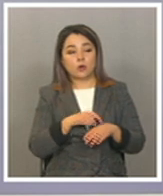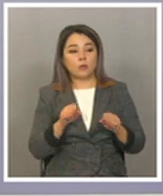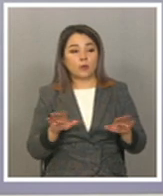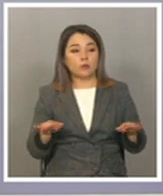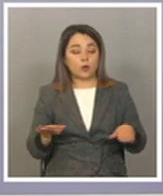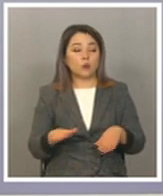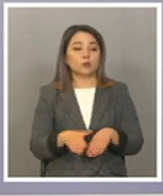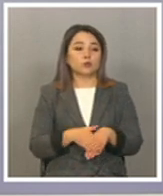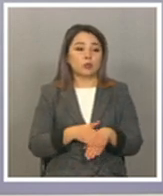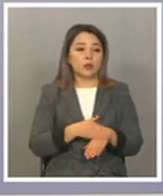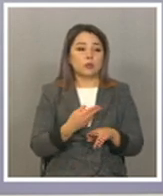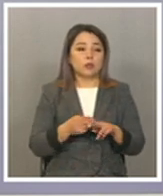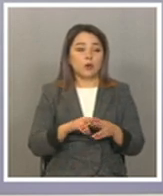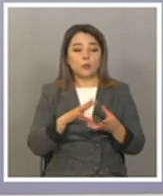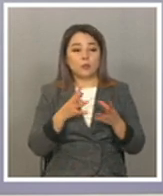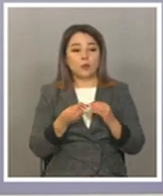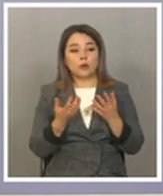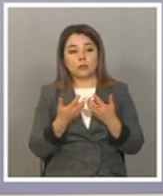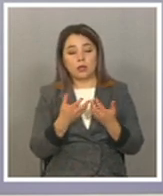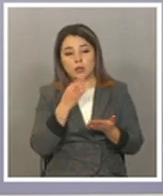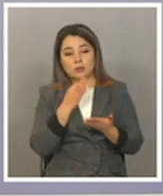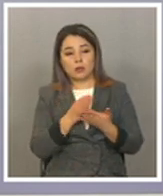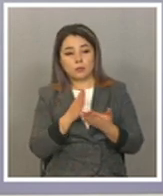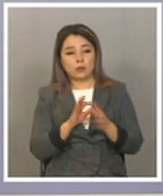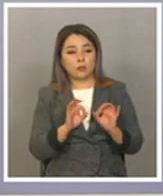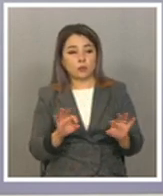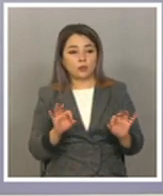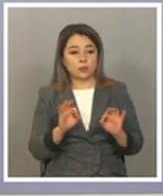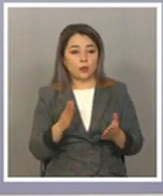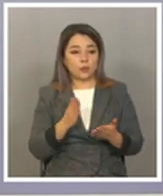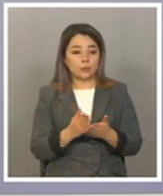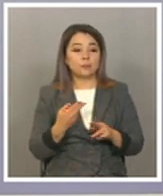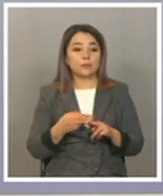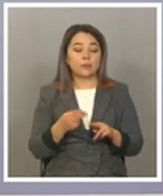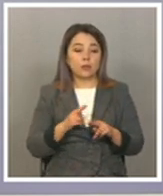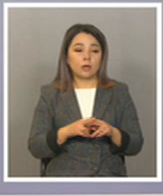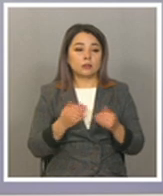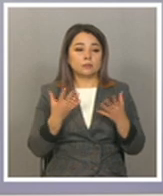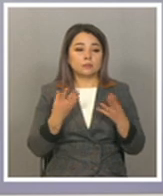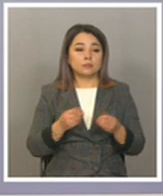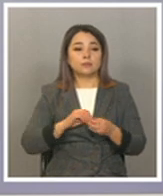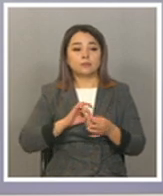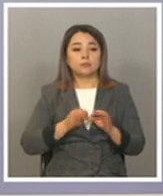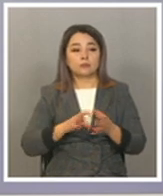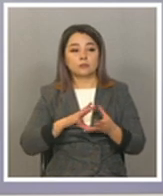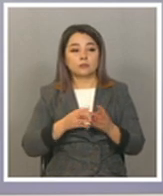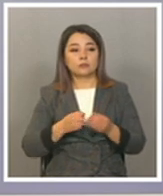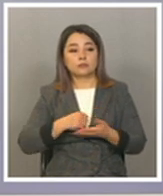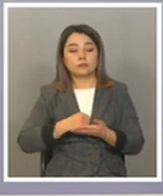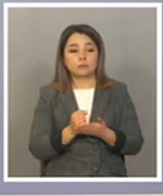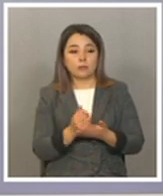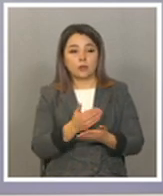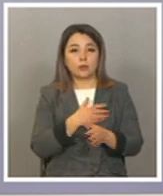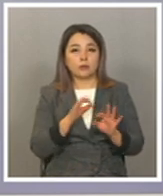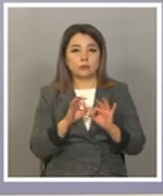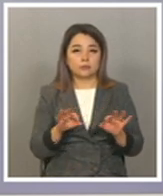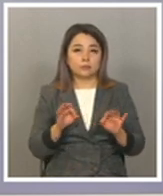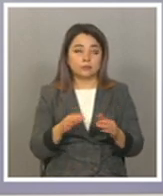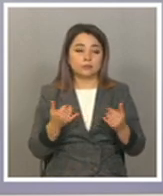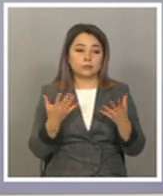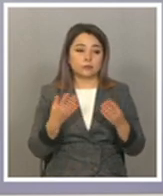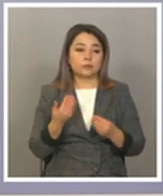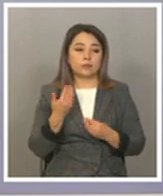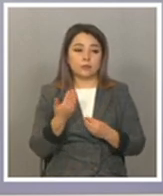Бұл мөлшер пысықтауыш. Сонымен оқушылар, бүгінгі сабағымызды қорытындылайық. Бүгін